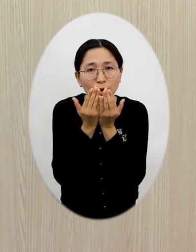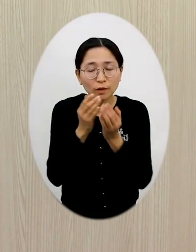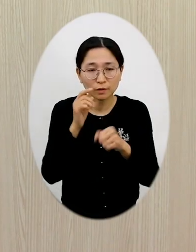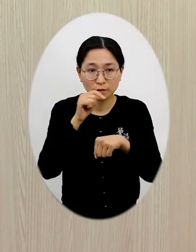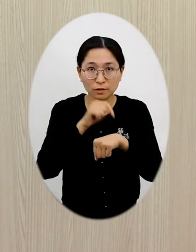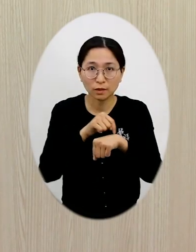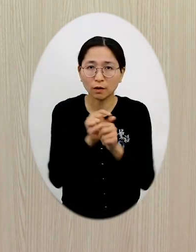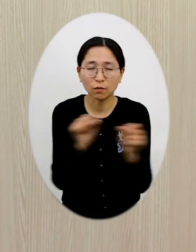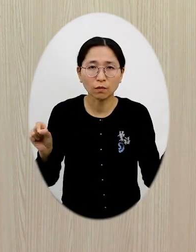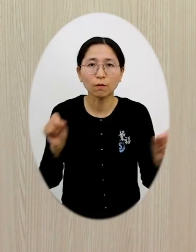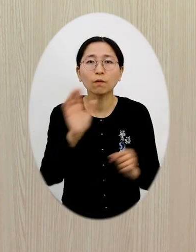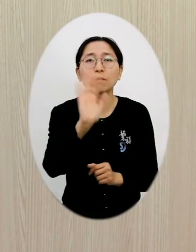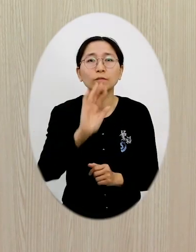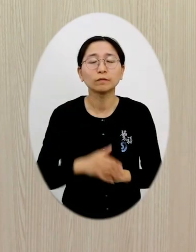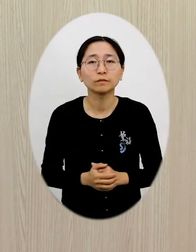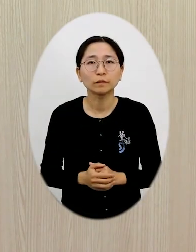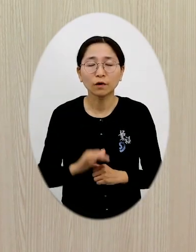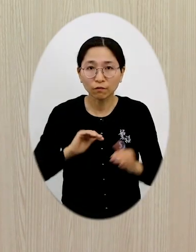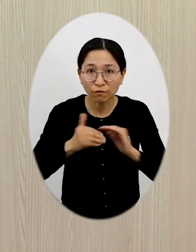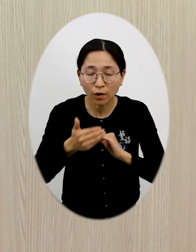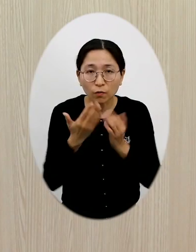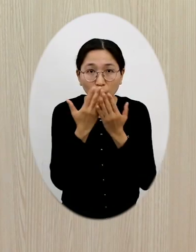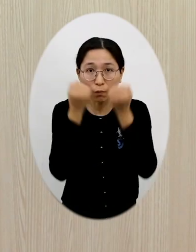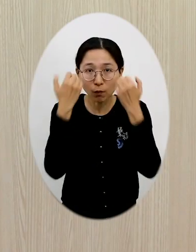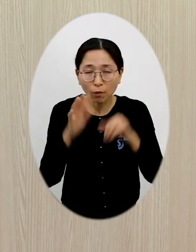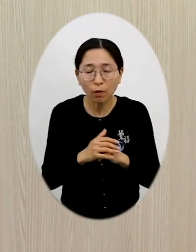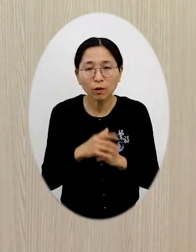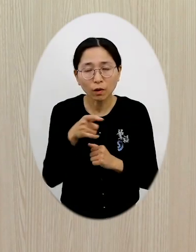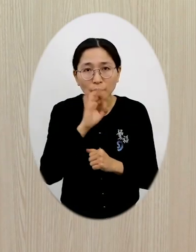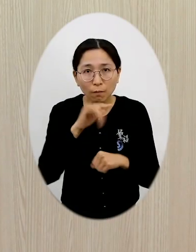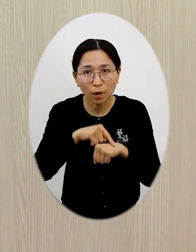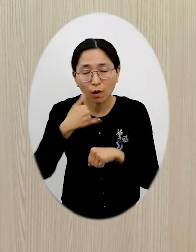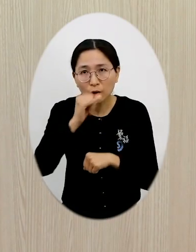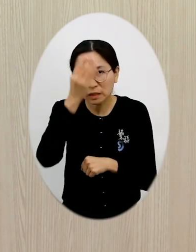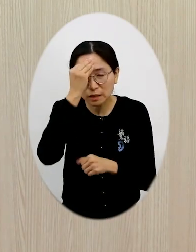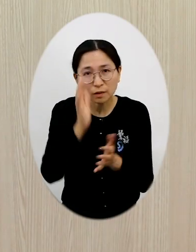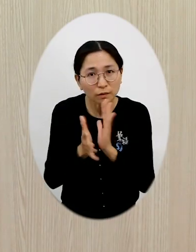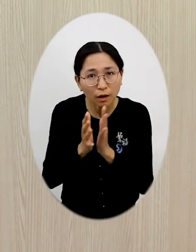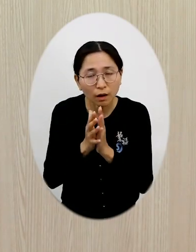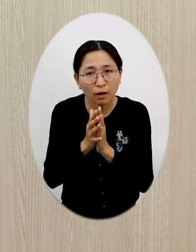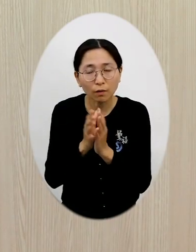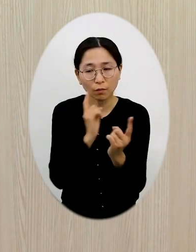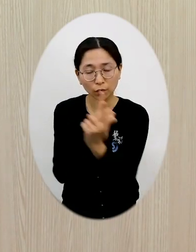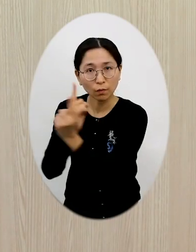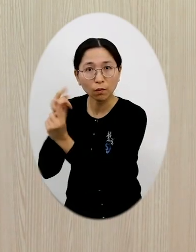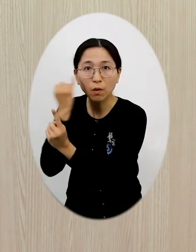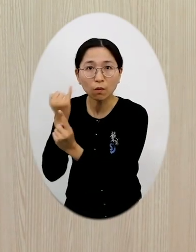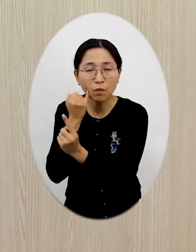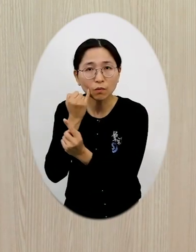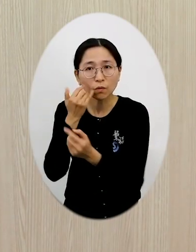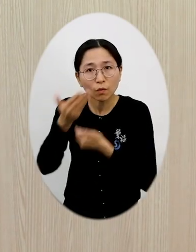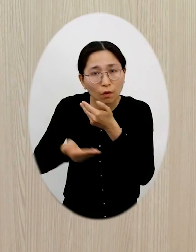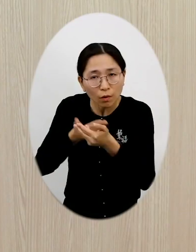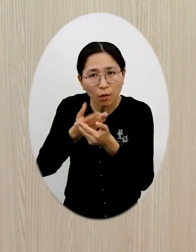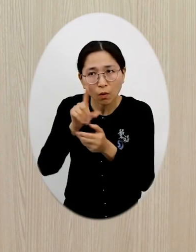班呢一類嘅課程咧，時間並唔需要好長、 嗯， 反而係你讀完之後，你究竟有冇時間去用啦、去浸啦，同唔